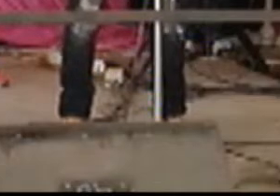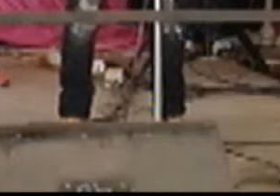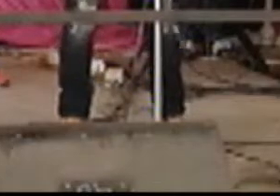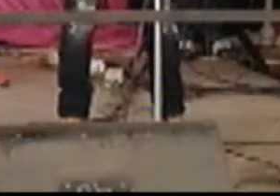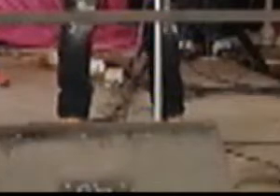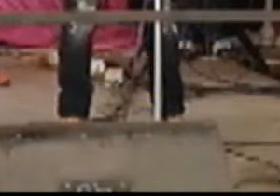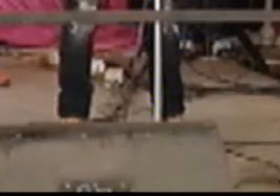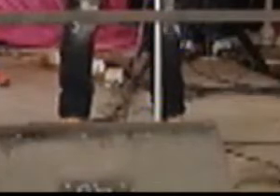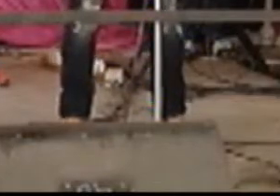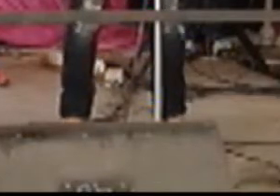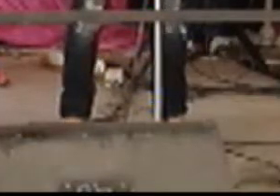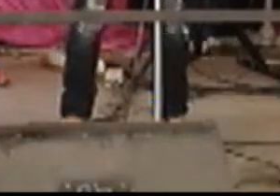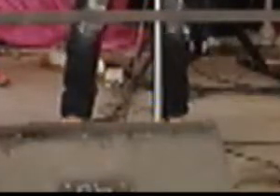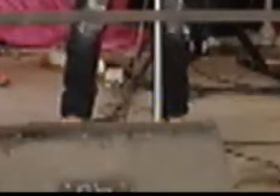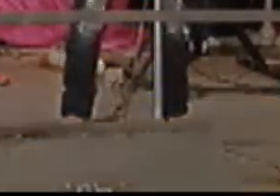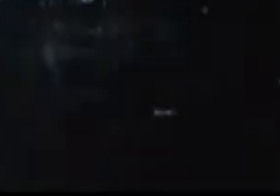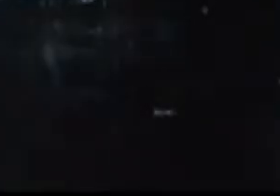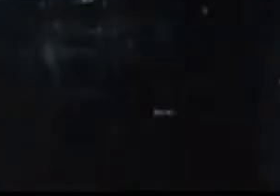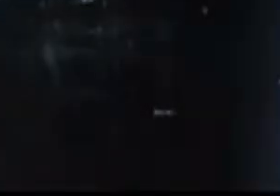Coronavirus,